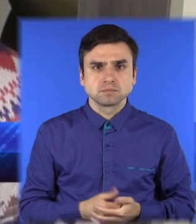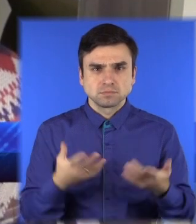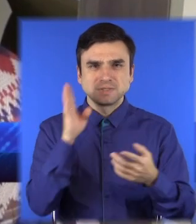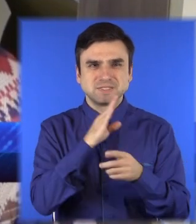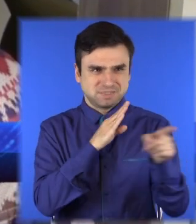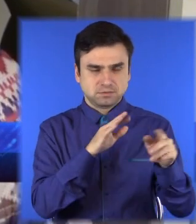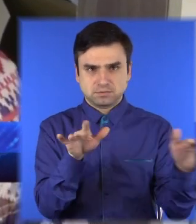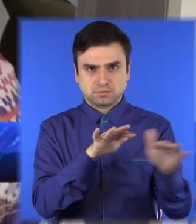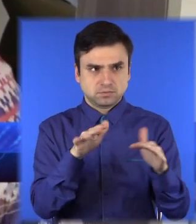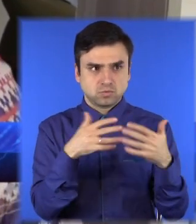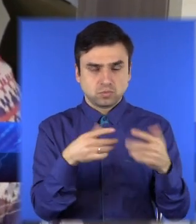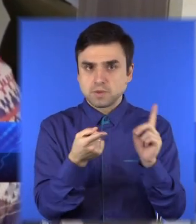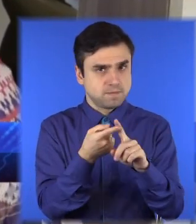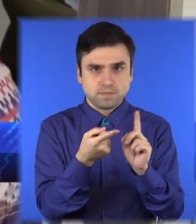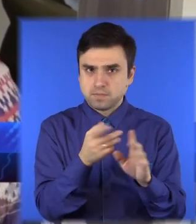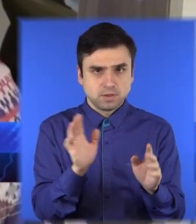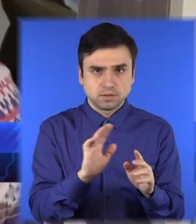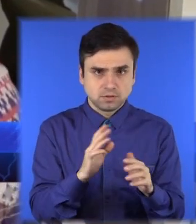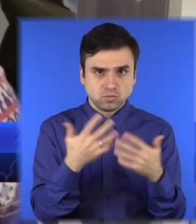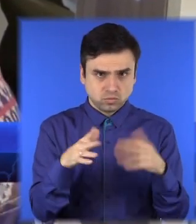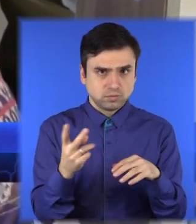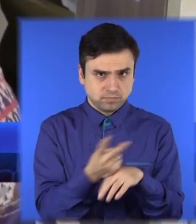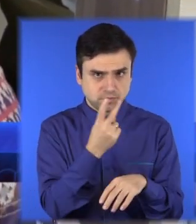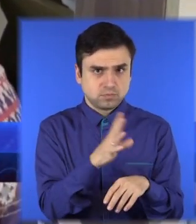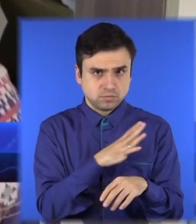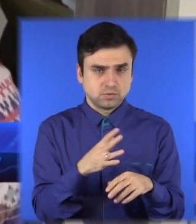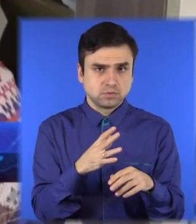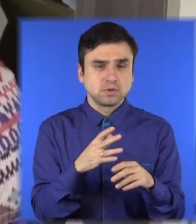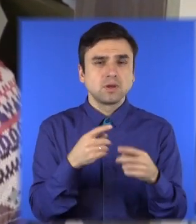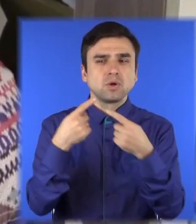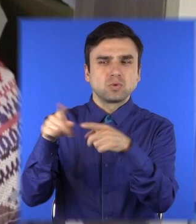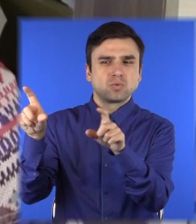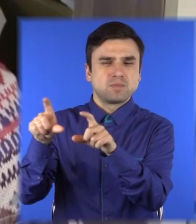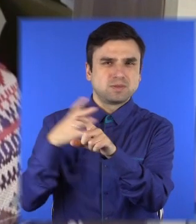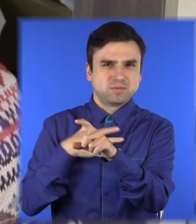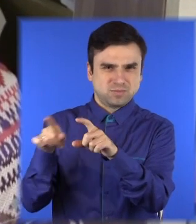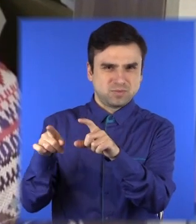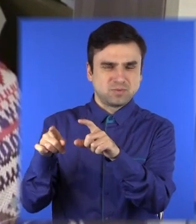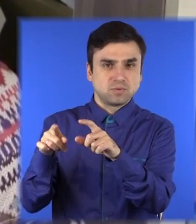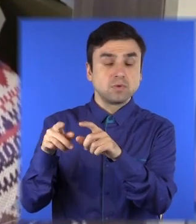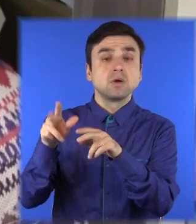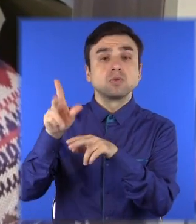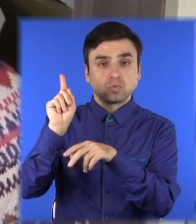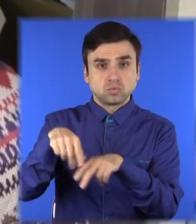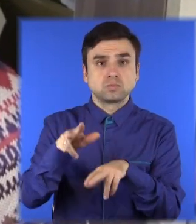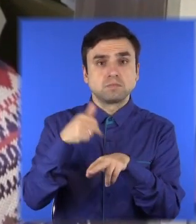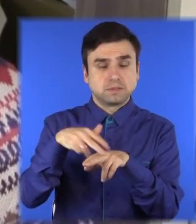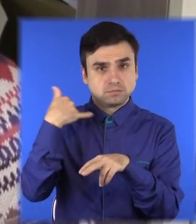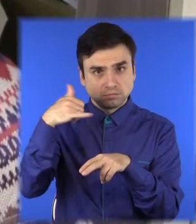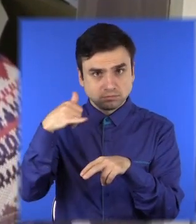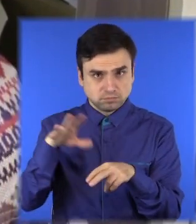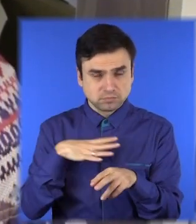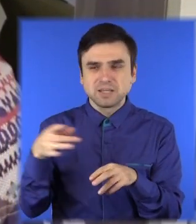не однократное, уже был вызван наряд полиции на другой объект, который находится в Центрально-Городском